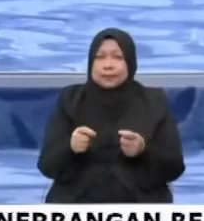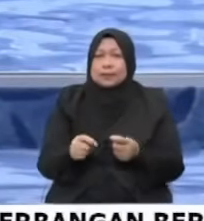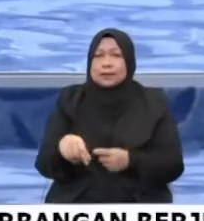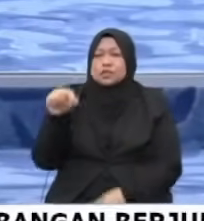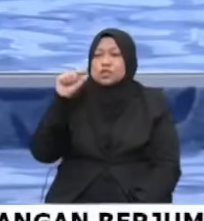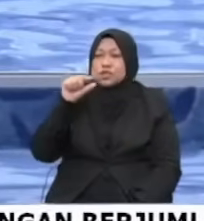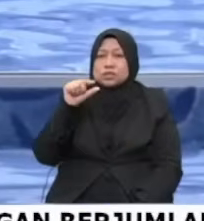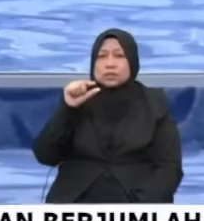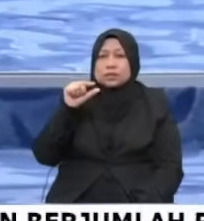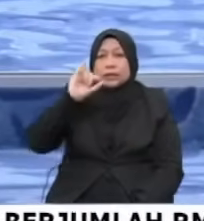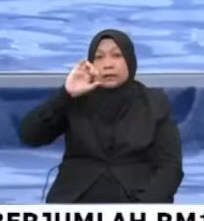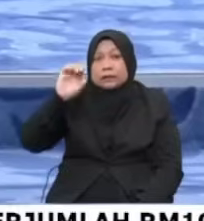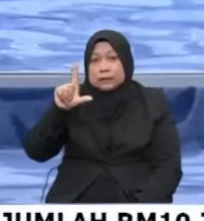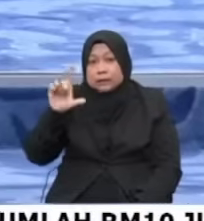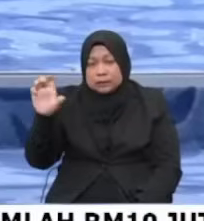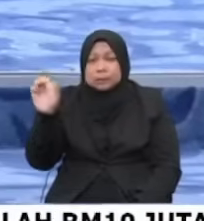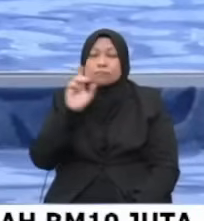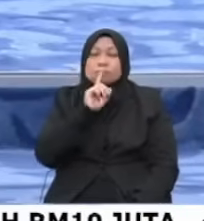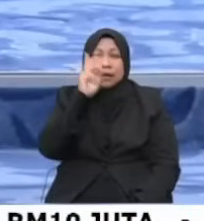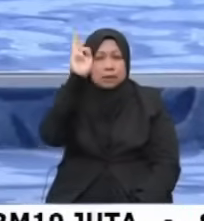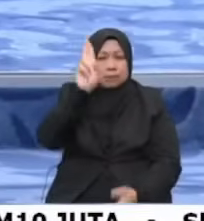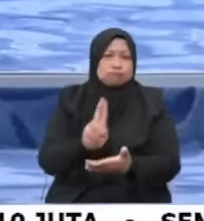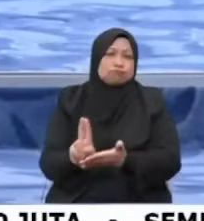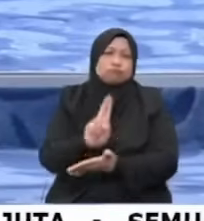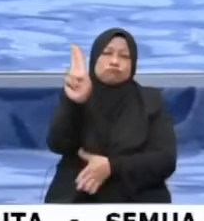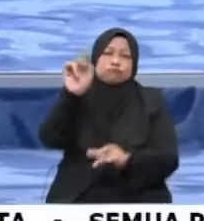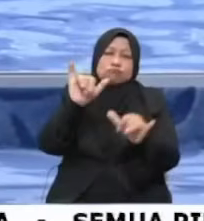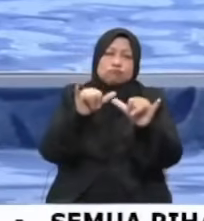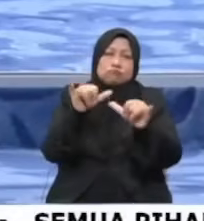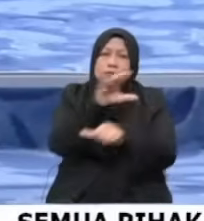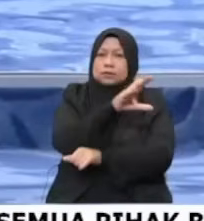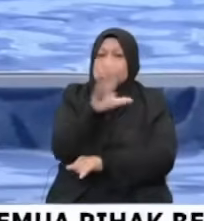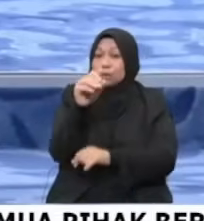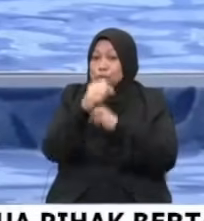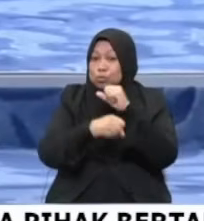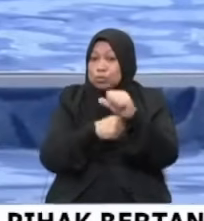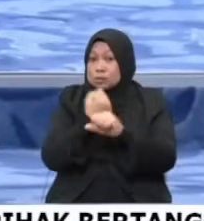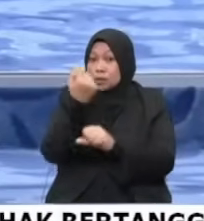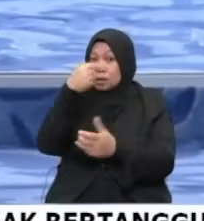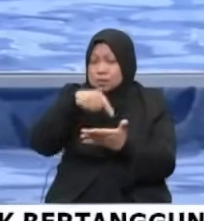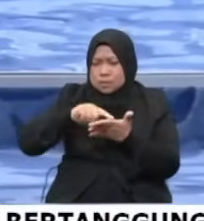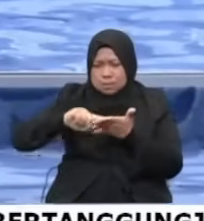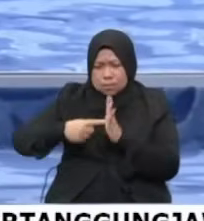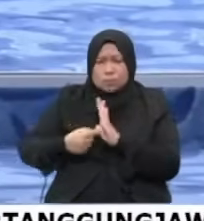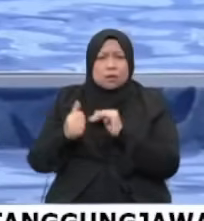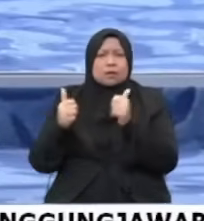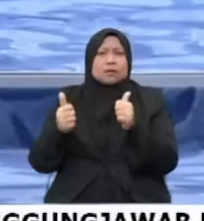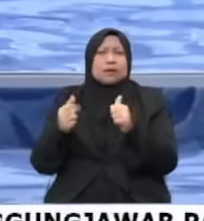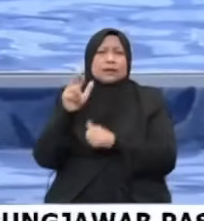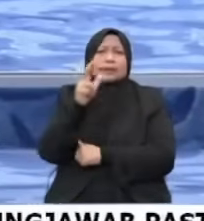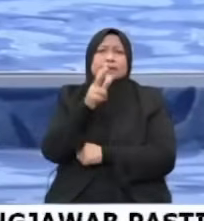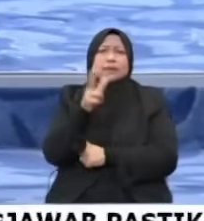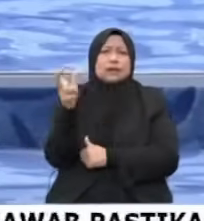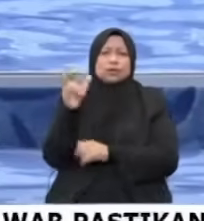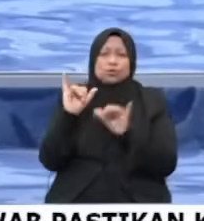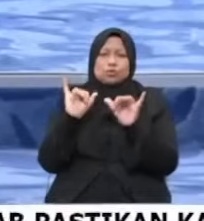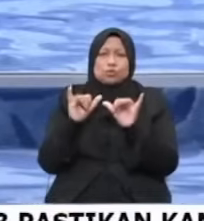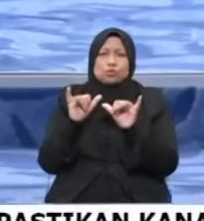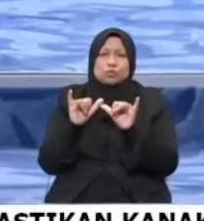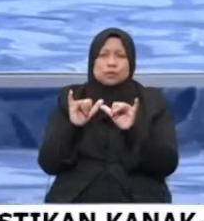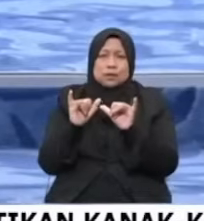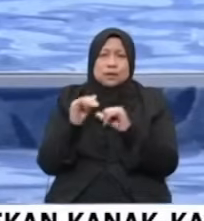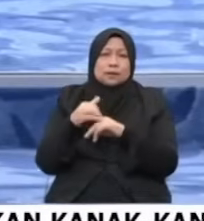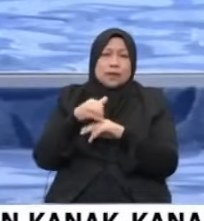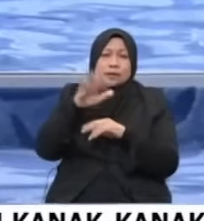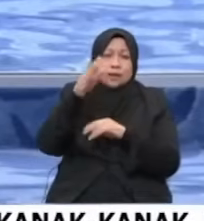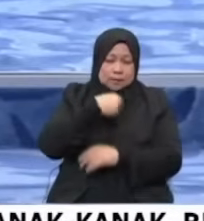gli akan mewujudkan Universiti kejuruteraan dan untuk tahun ini permulaan mengambil 300 jurutera dikirim